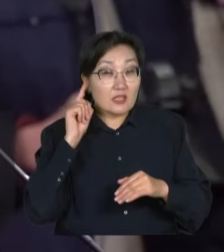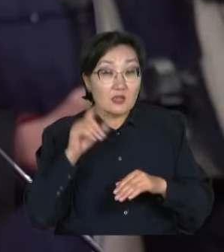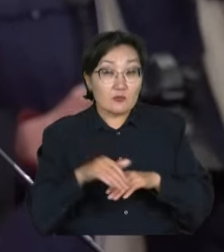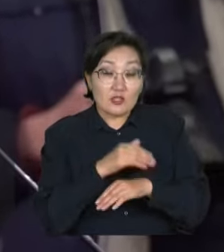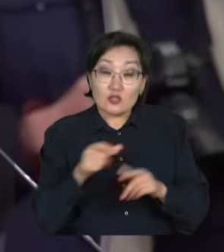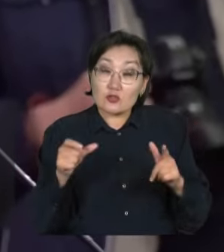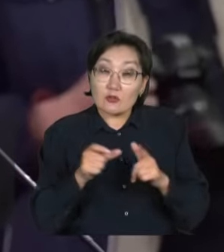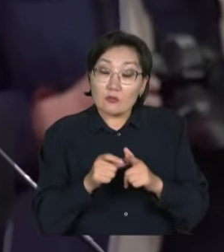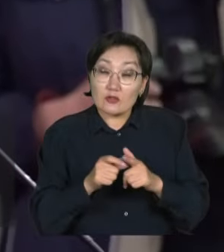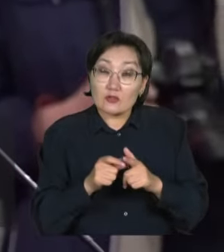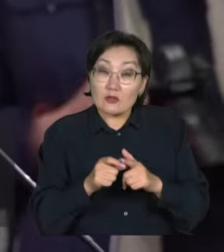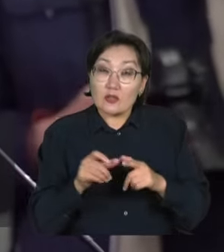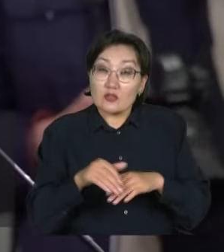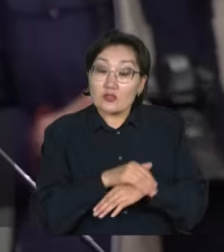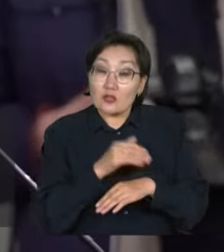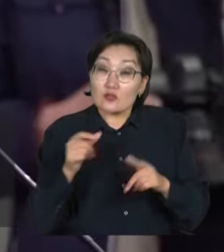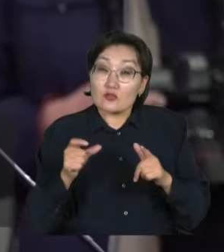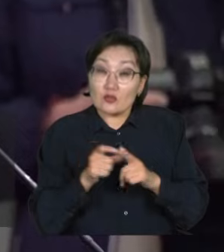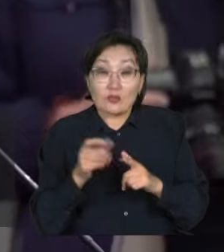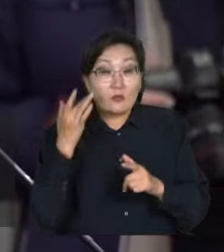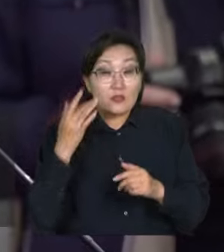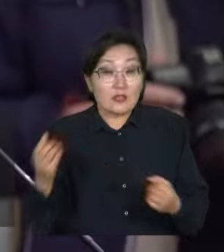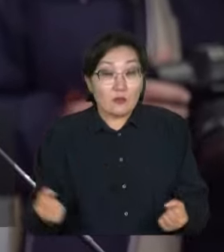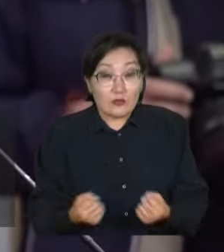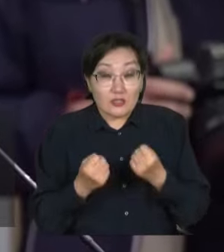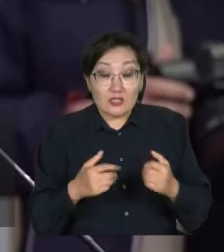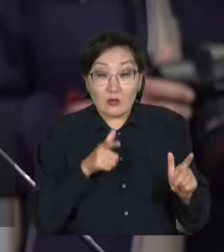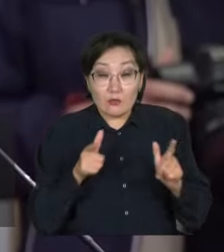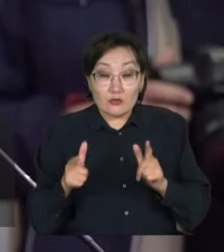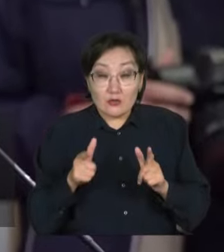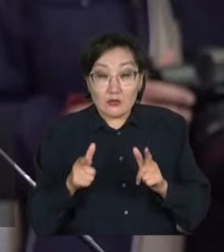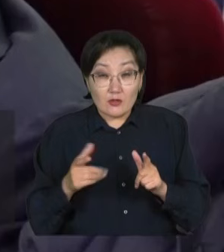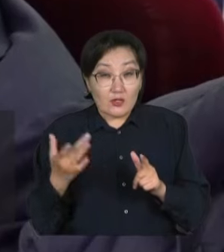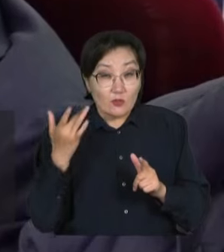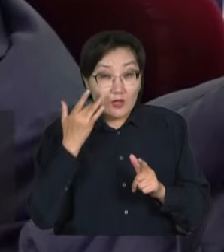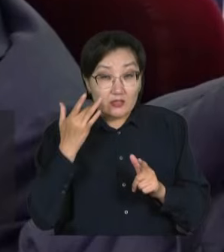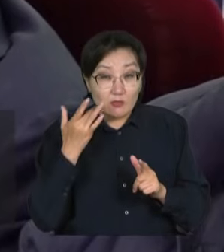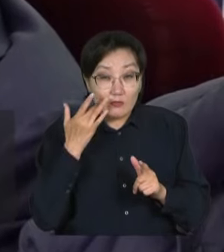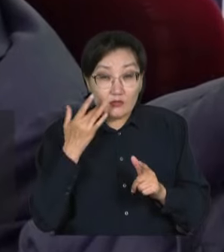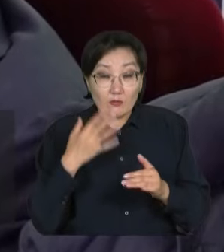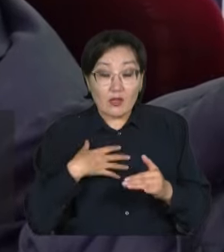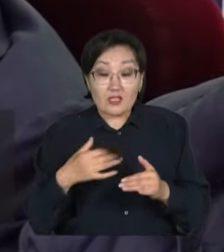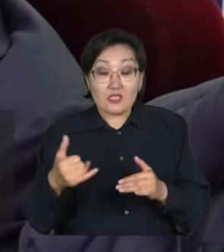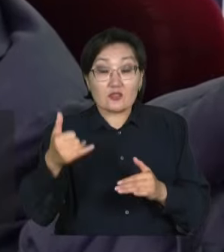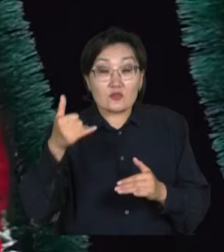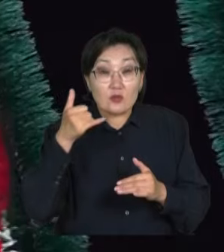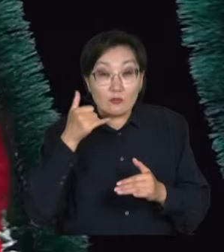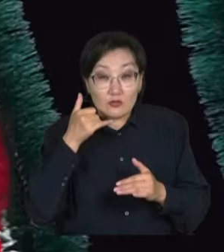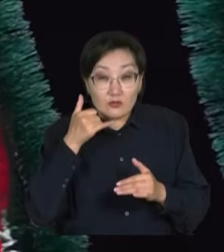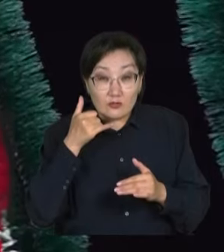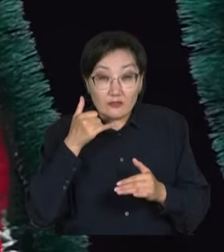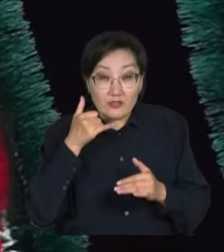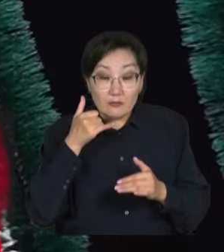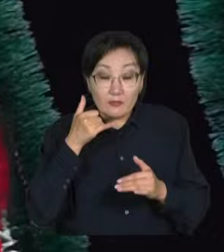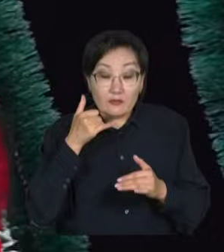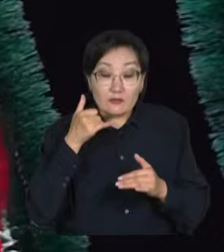сөзбен қолдайтын тұғын. Одан басқа уақыт-уақытымен маған телефонмен звондап басымды көтер. Қиыншылықтар